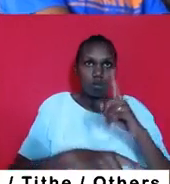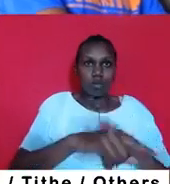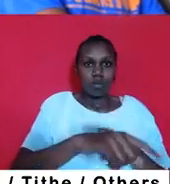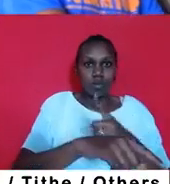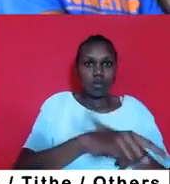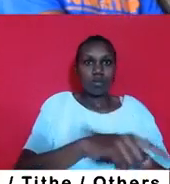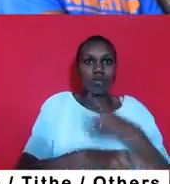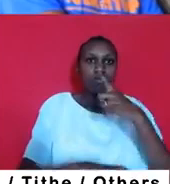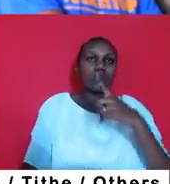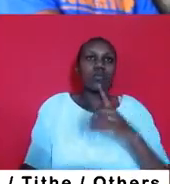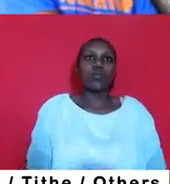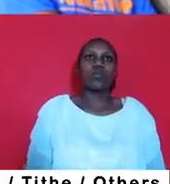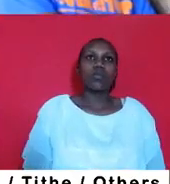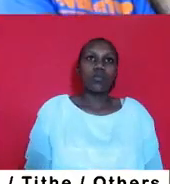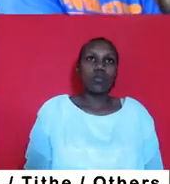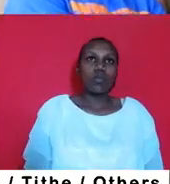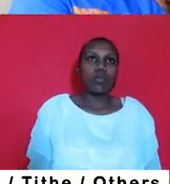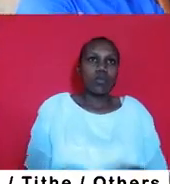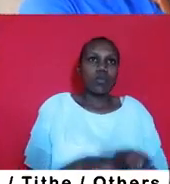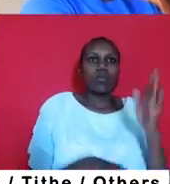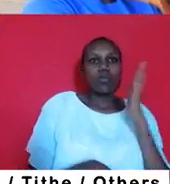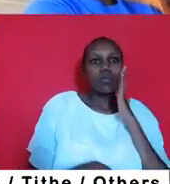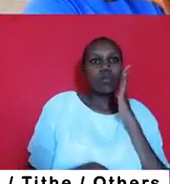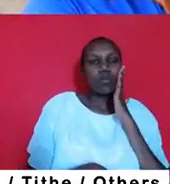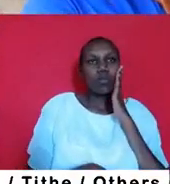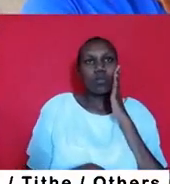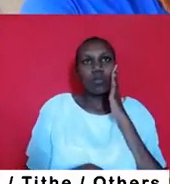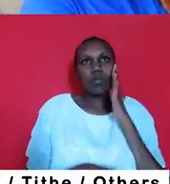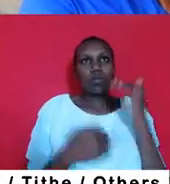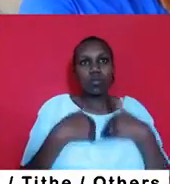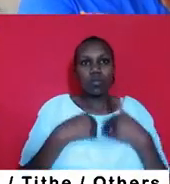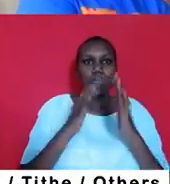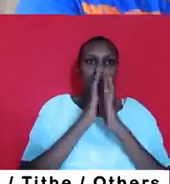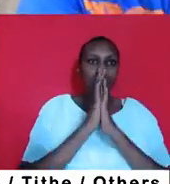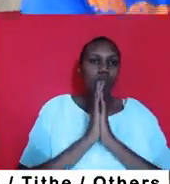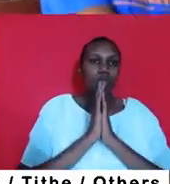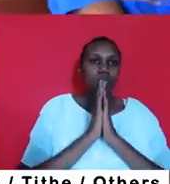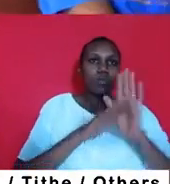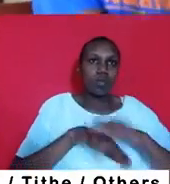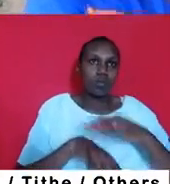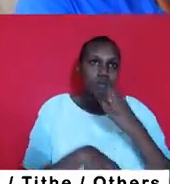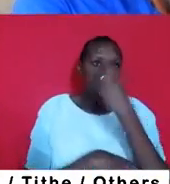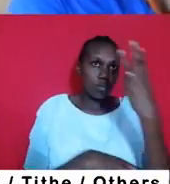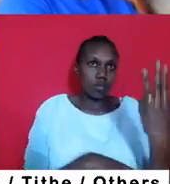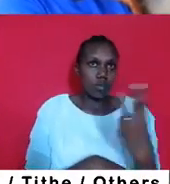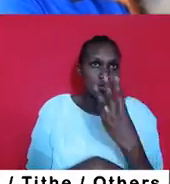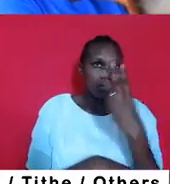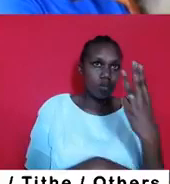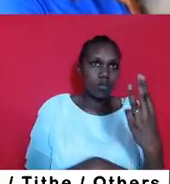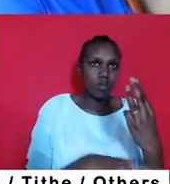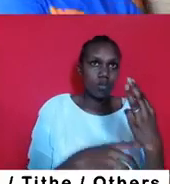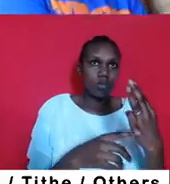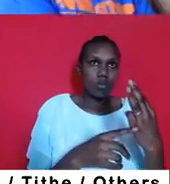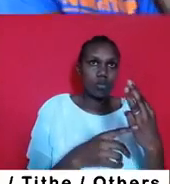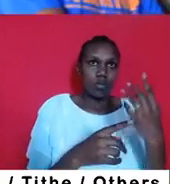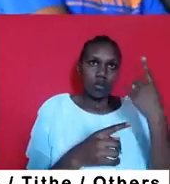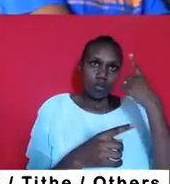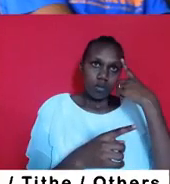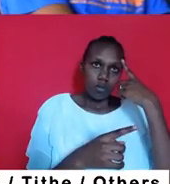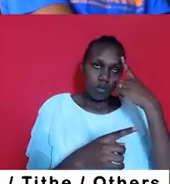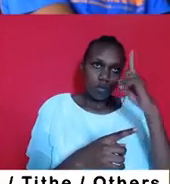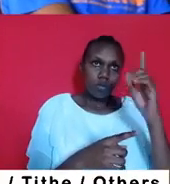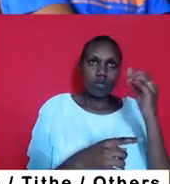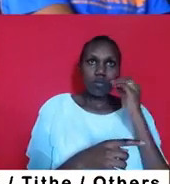7. Kina mama watakuwa na maombi Wednesday kwa Ruben, kwa dada,